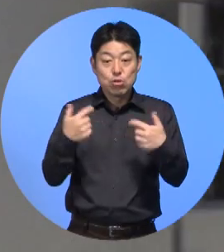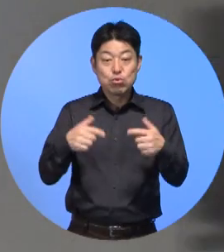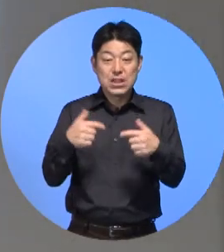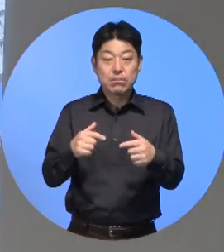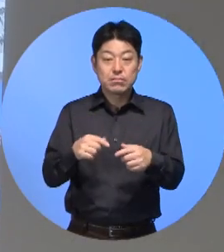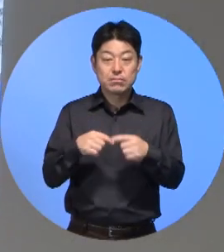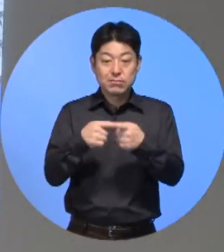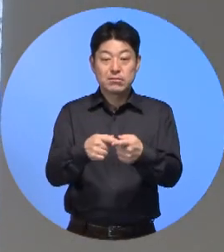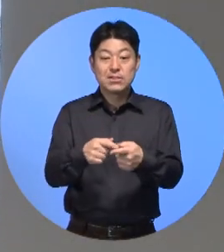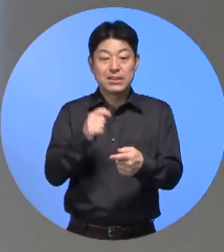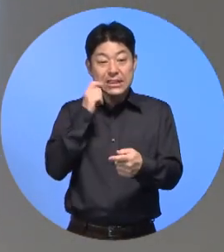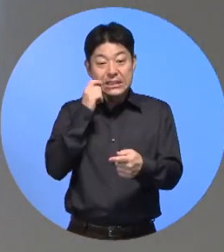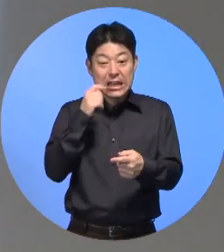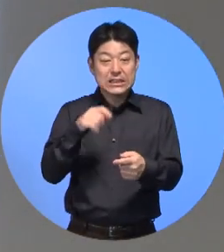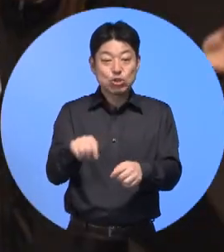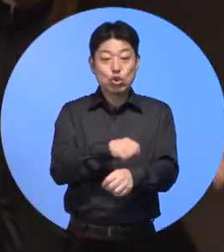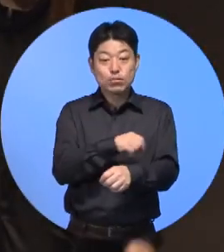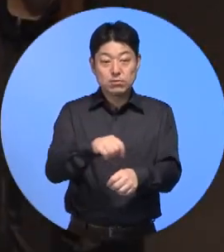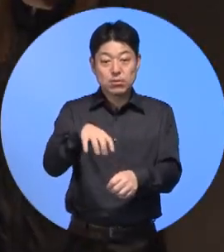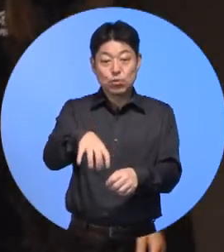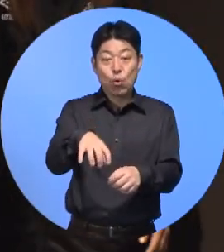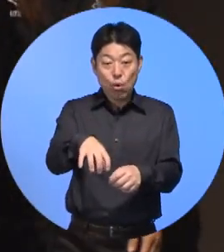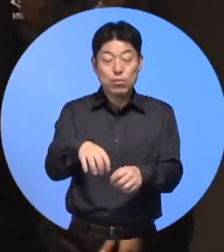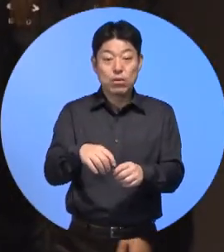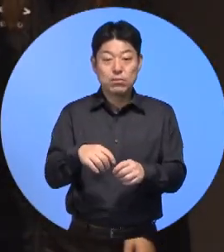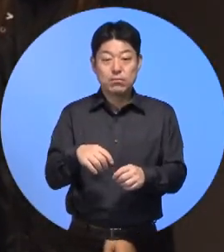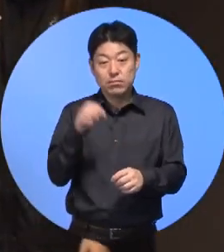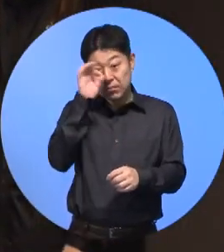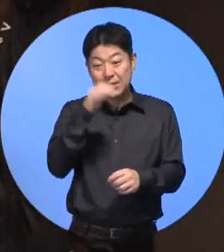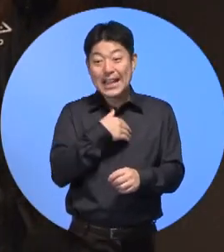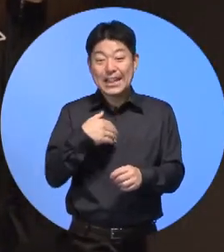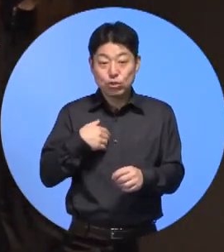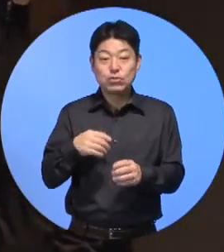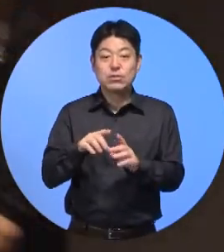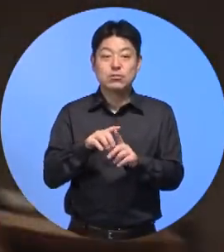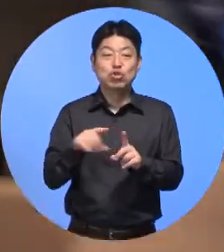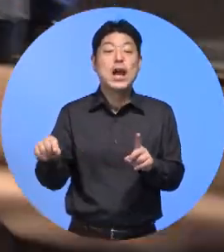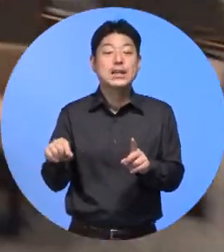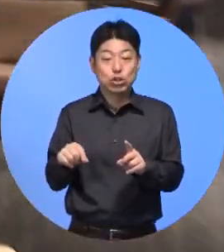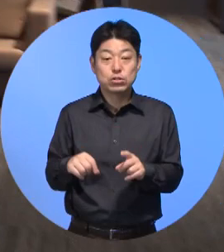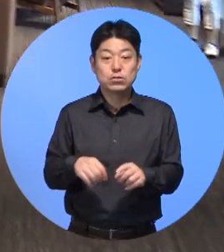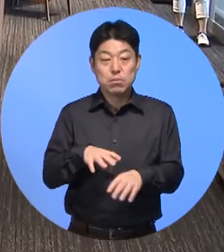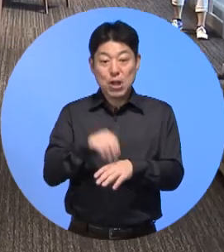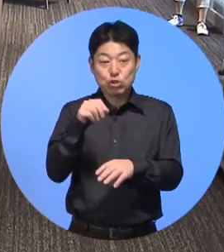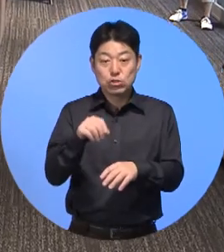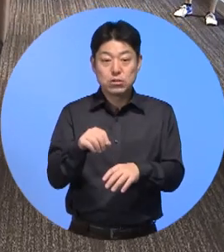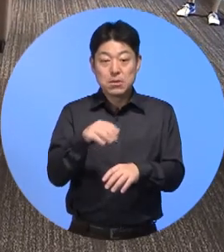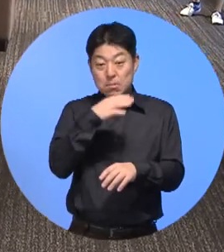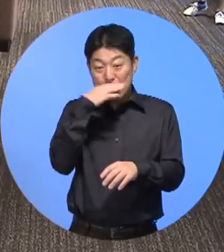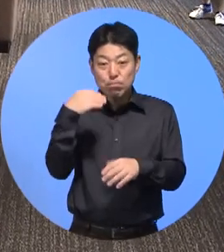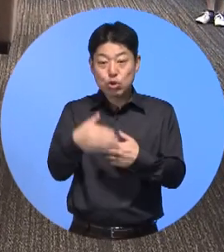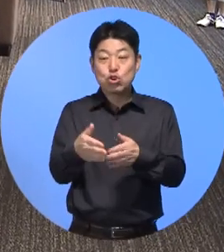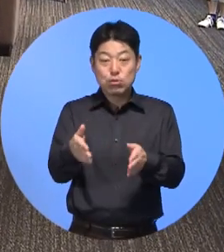に入ることができる人気のツアーです。参加者はまずVIPルームを見学しました。